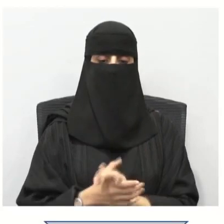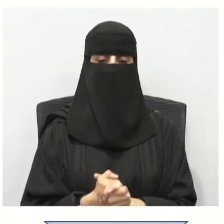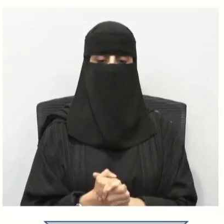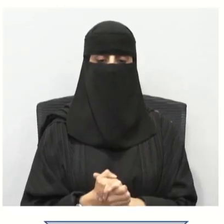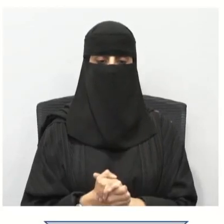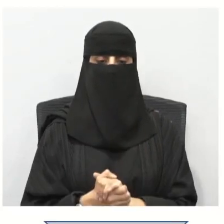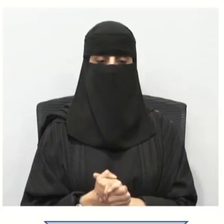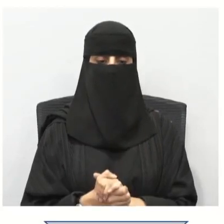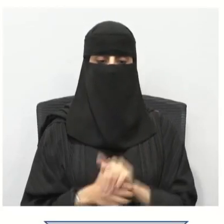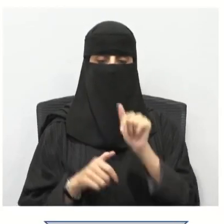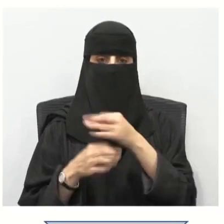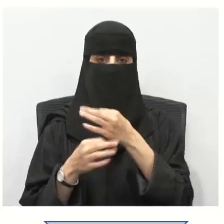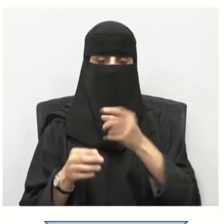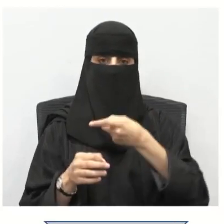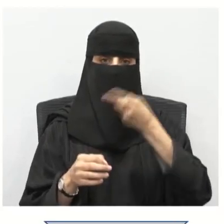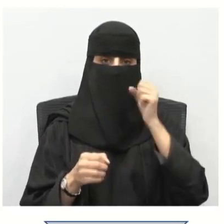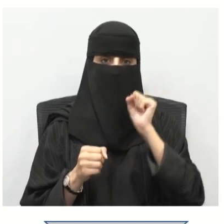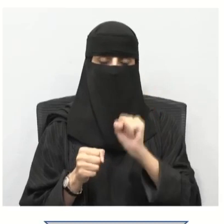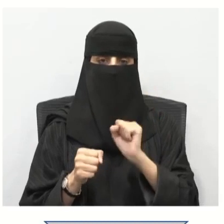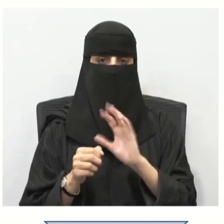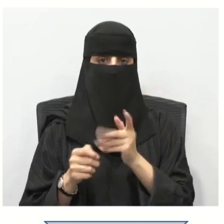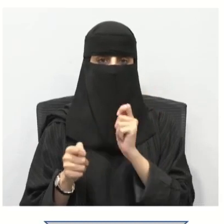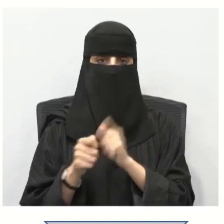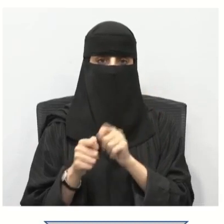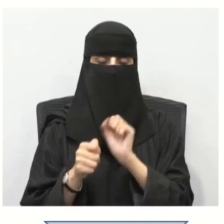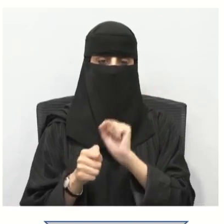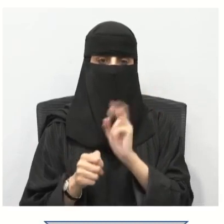فيكم الان نتعرف على القيم والاتجاهات